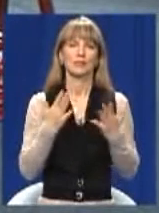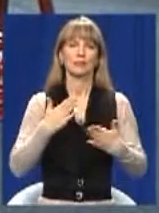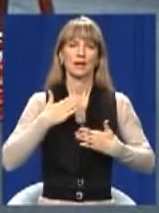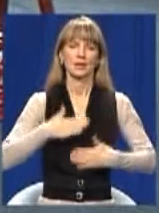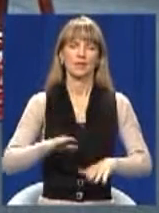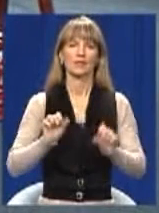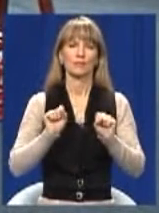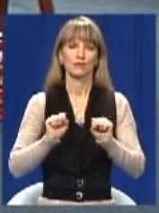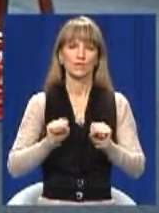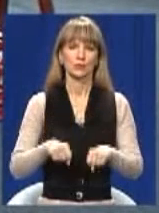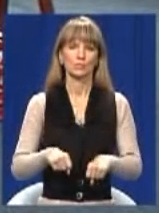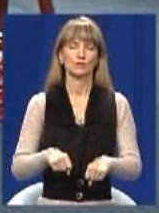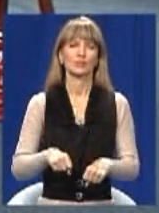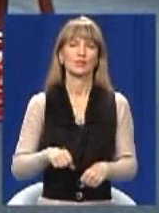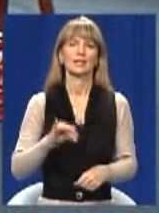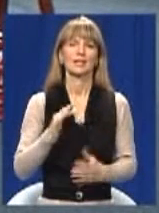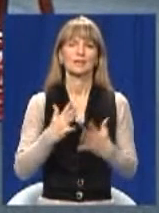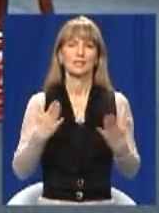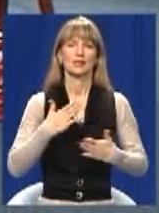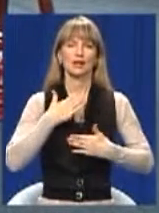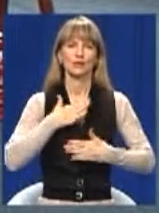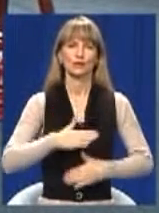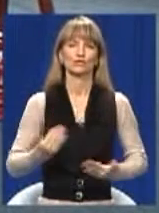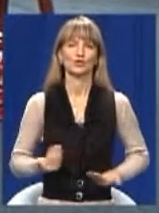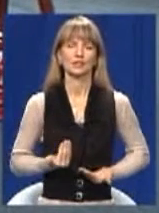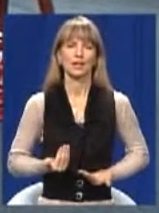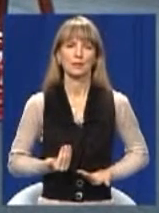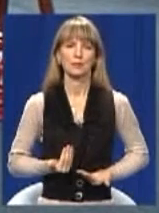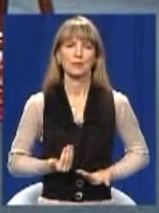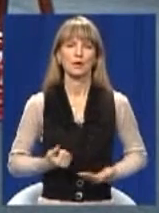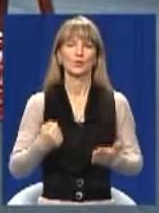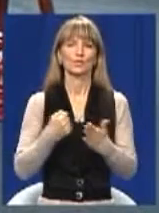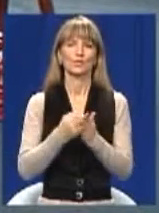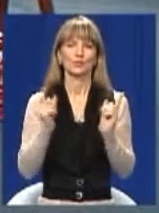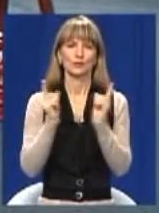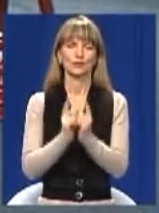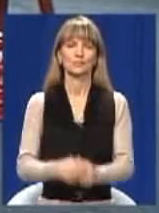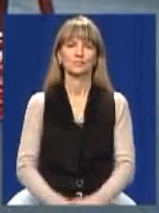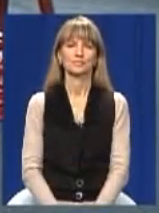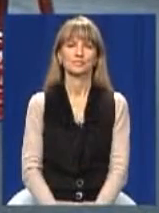приємних моментів і більше насолоджуйтесь життям. До зустрічі!